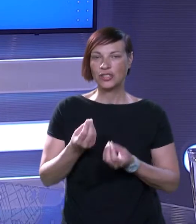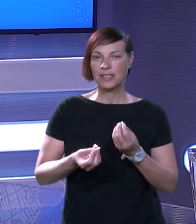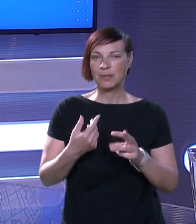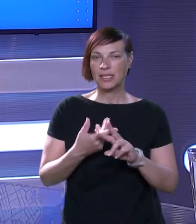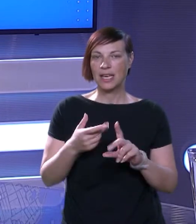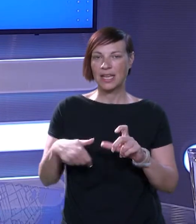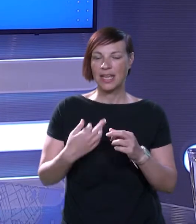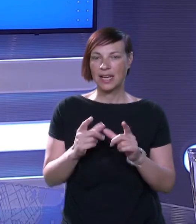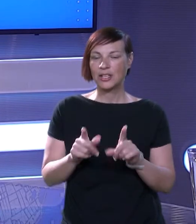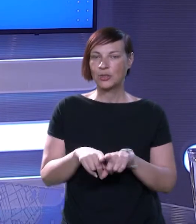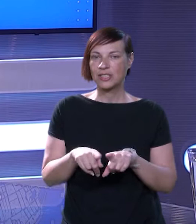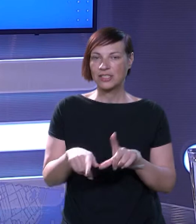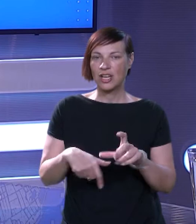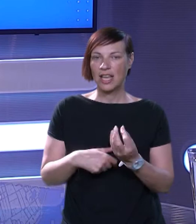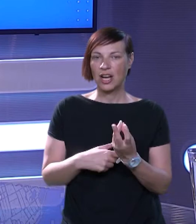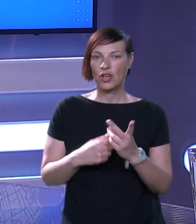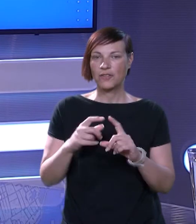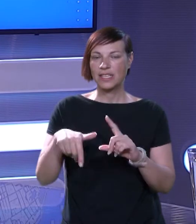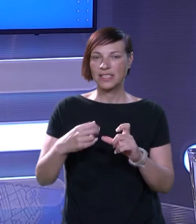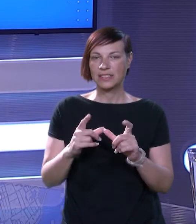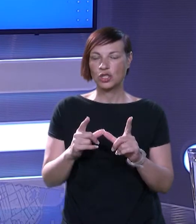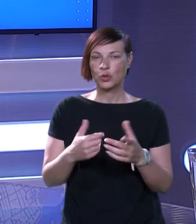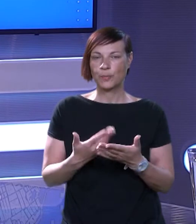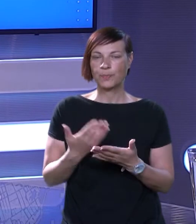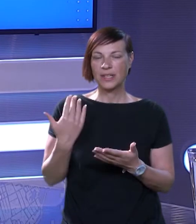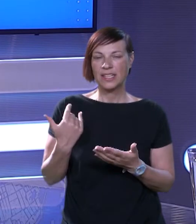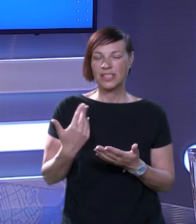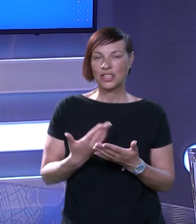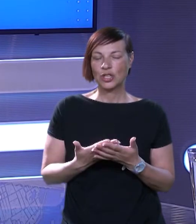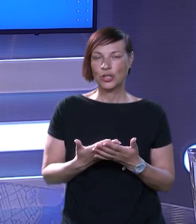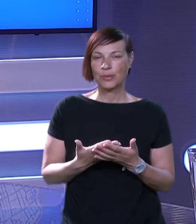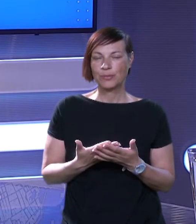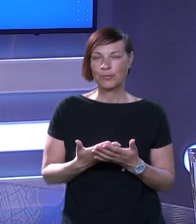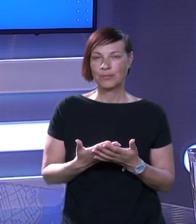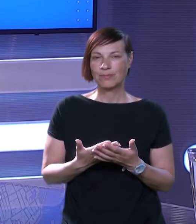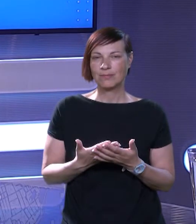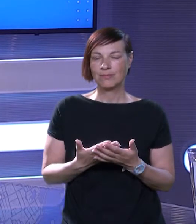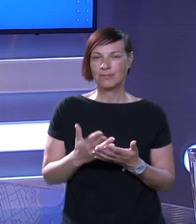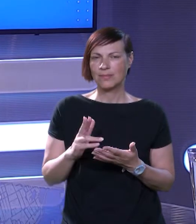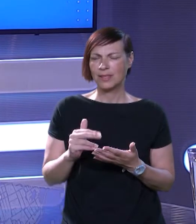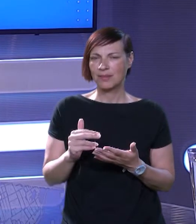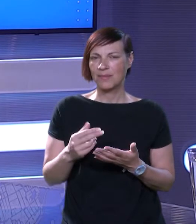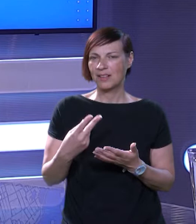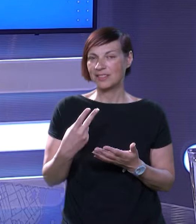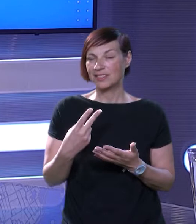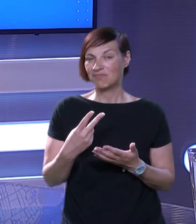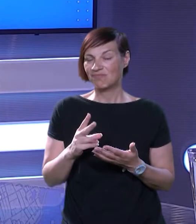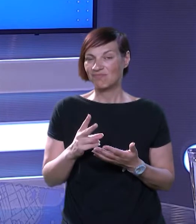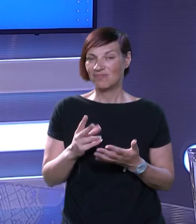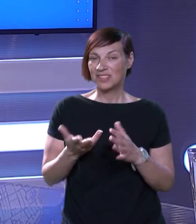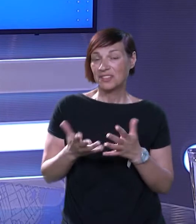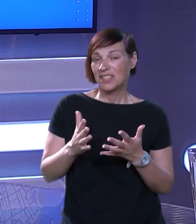igrala Heliju također na Lovrincu, da. I to je bio, koliko nisam imala, ni, imala sam